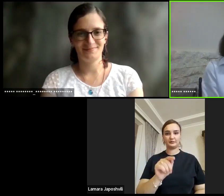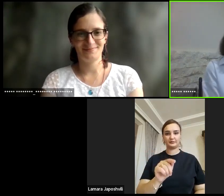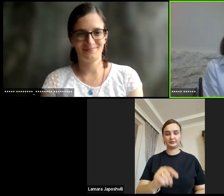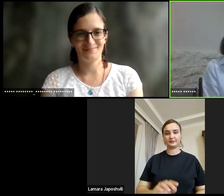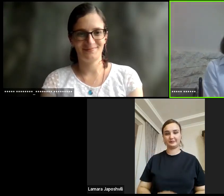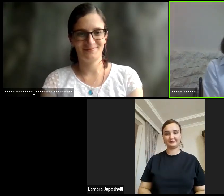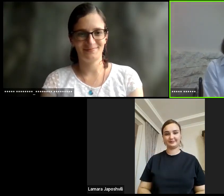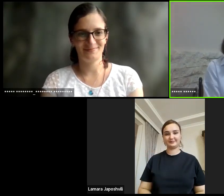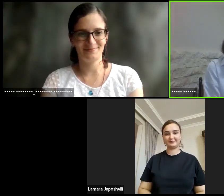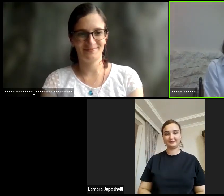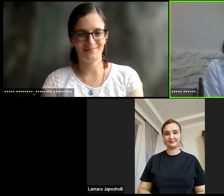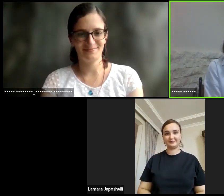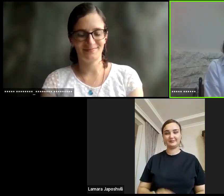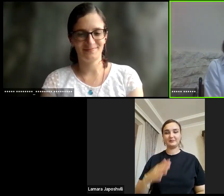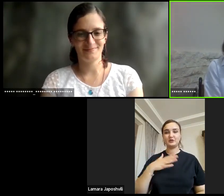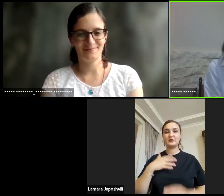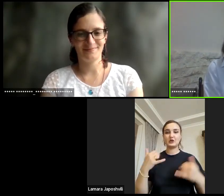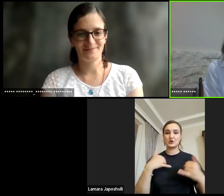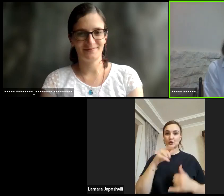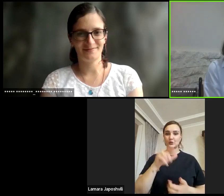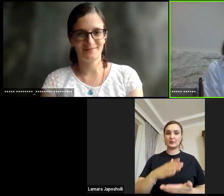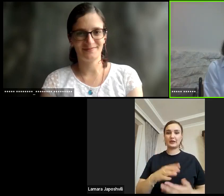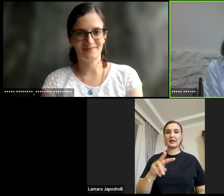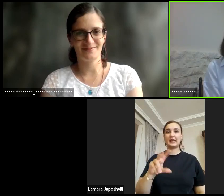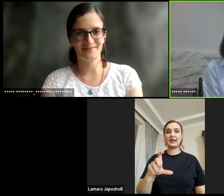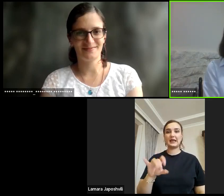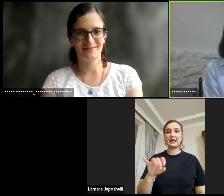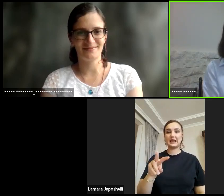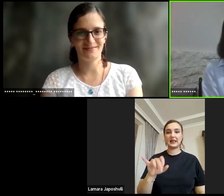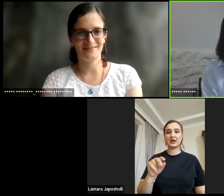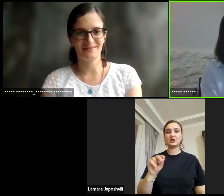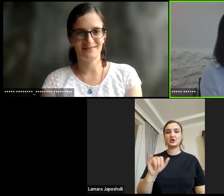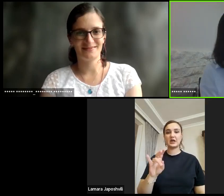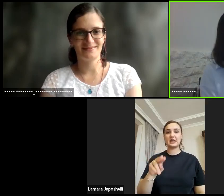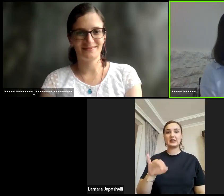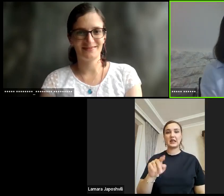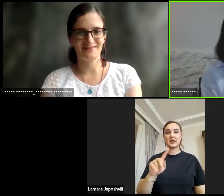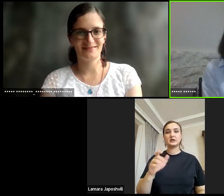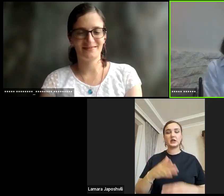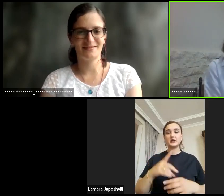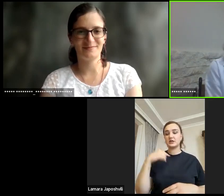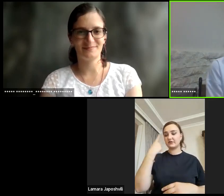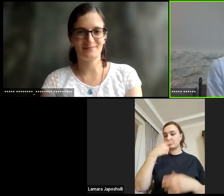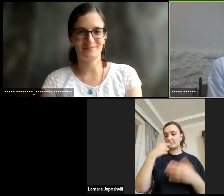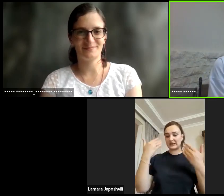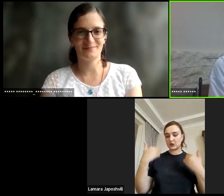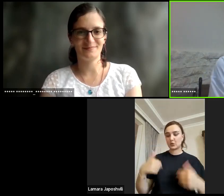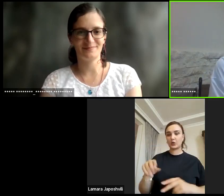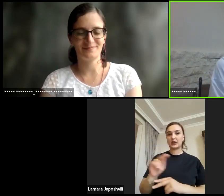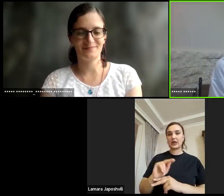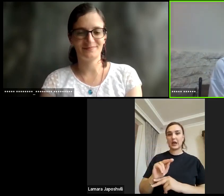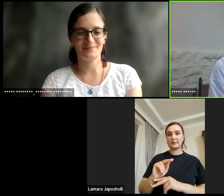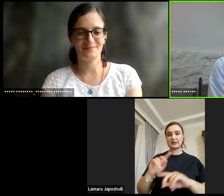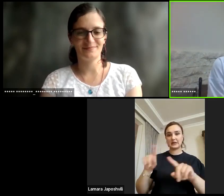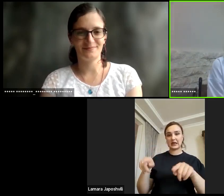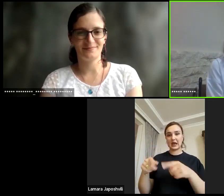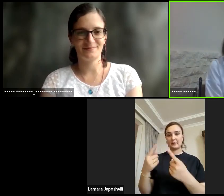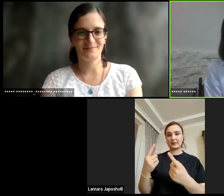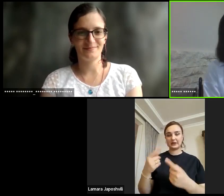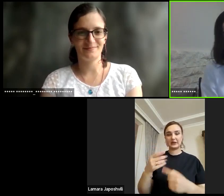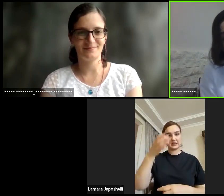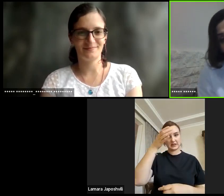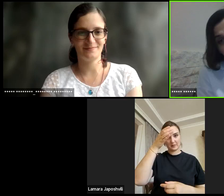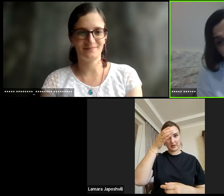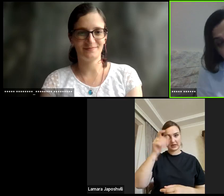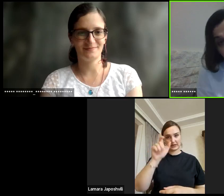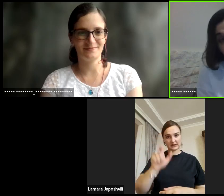ლეილასთან. ჩვენი სტუმარი არის ლეილა ჩანტლაძე, რომელიც არის ფიზიკური თერაპიისა და რეაბილიტაციის მაგისტრი და